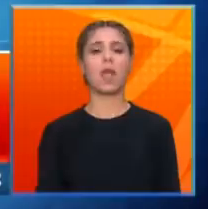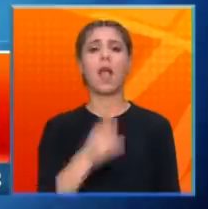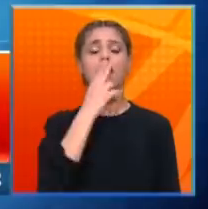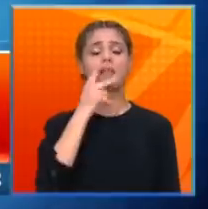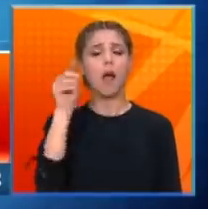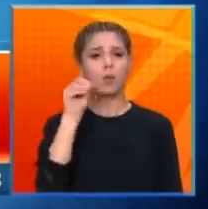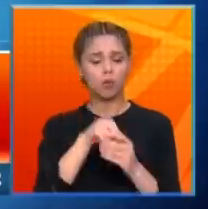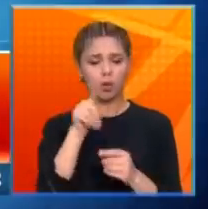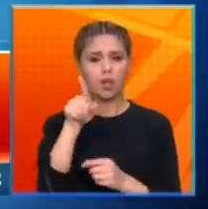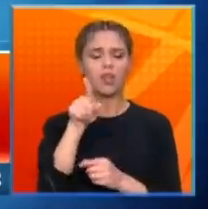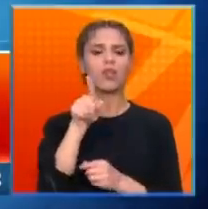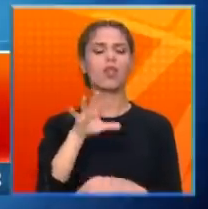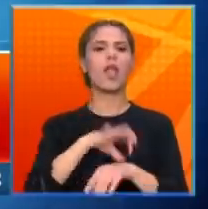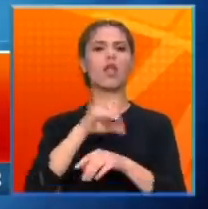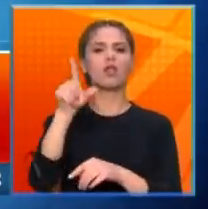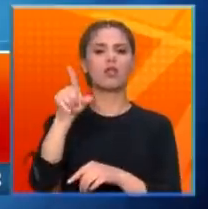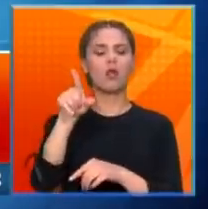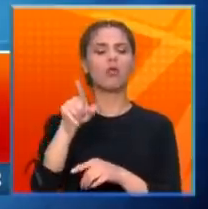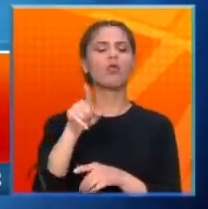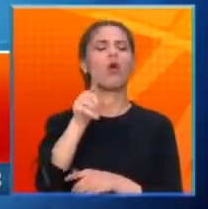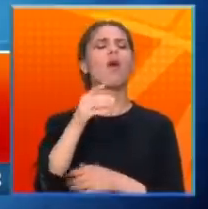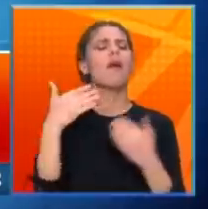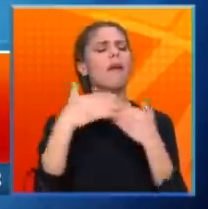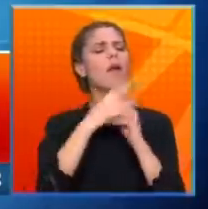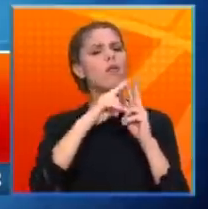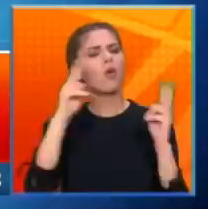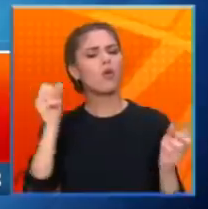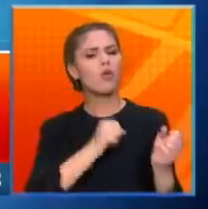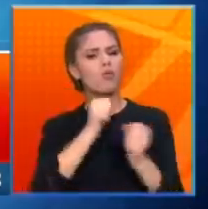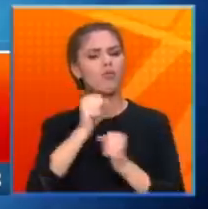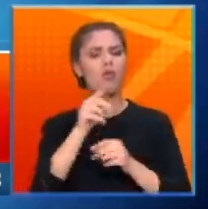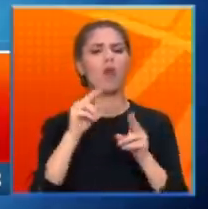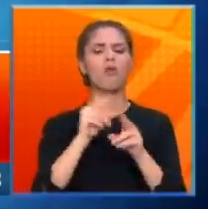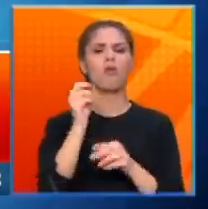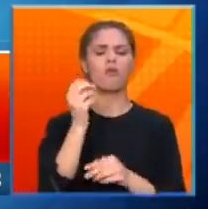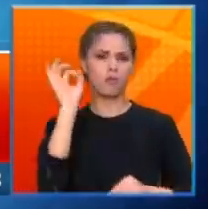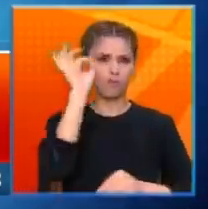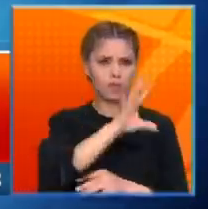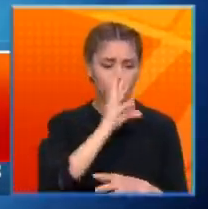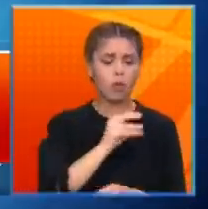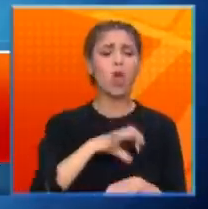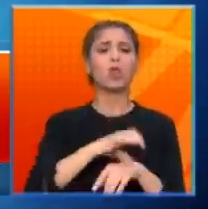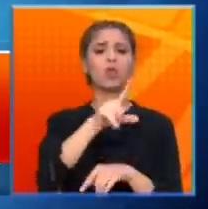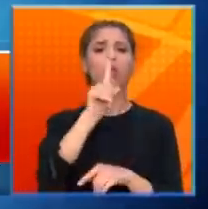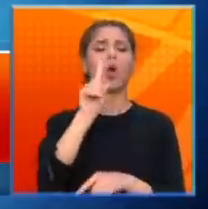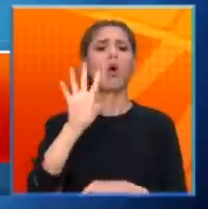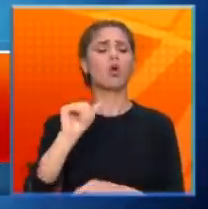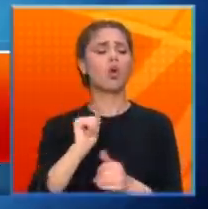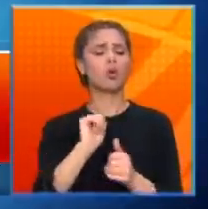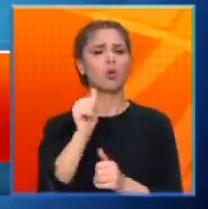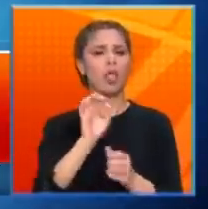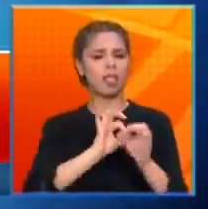Samsun Bafra'da da Doktor Mithat Ulukan gece gündüz mücadele etti, o virüse yakalanmıştı. 14 günlük tedavinin